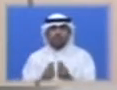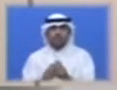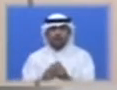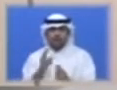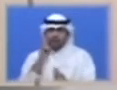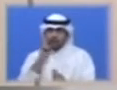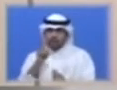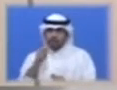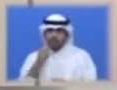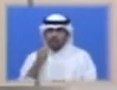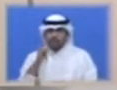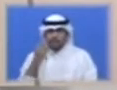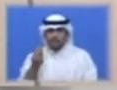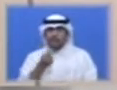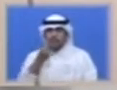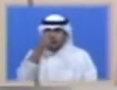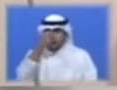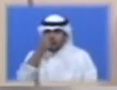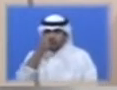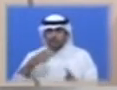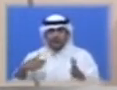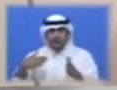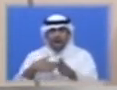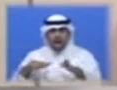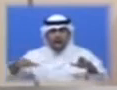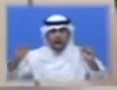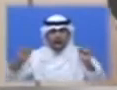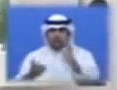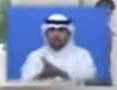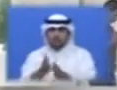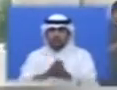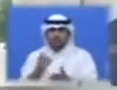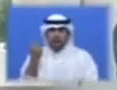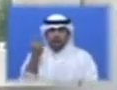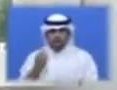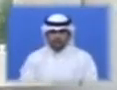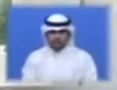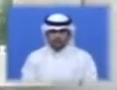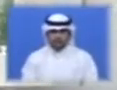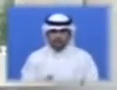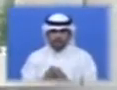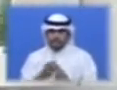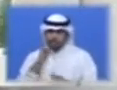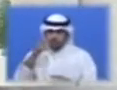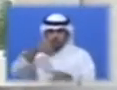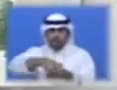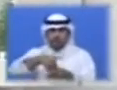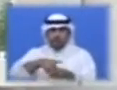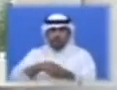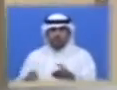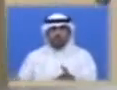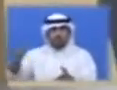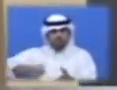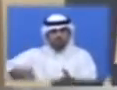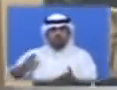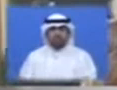يوم الخميس للترشح الموافق 29/5 حتى نهاية الدوام الرسمي. عدد المرشحين في تزايد مستمر